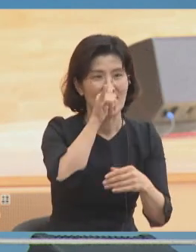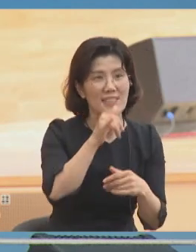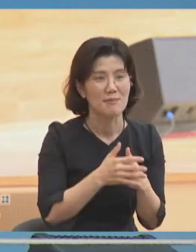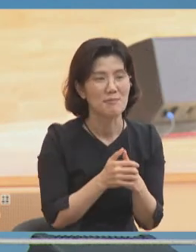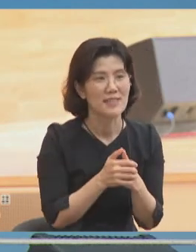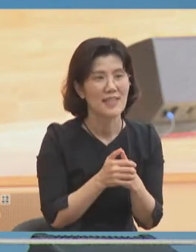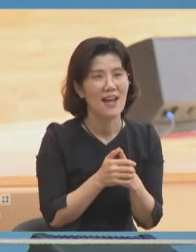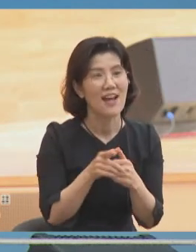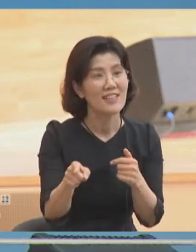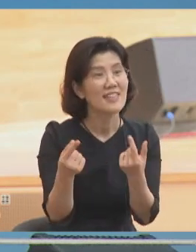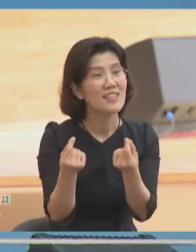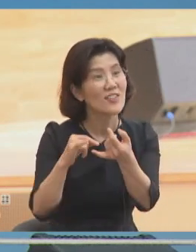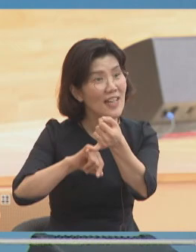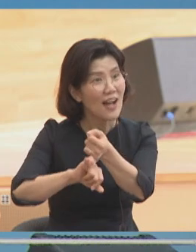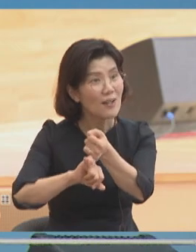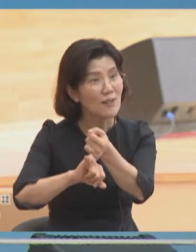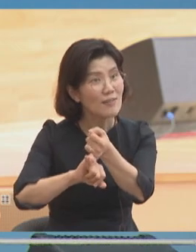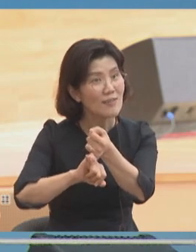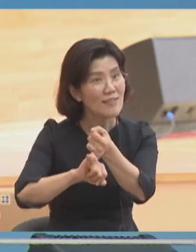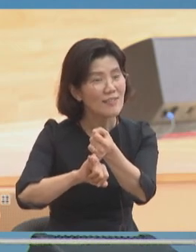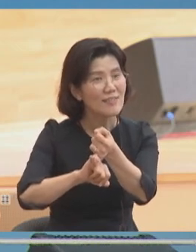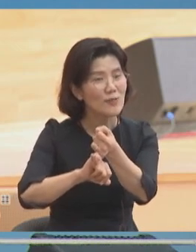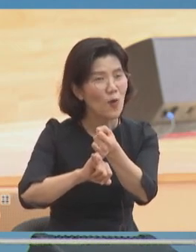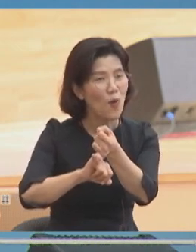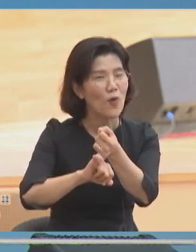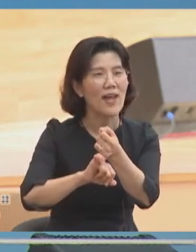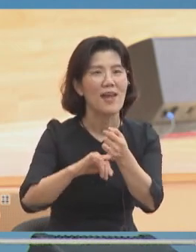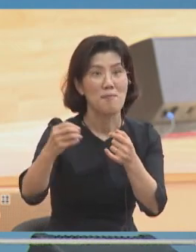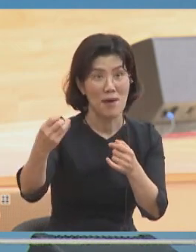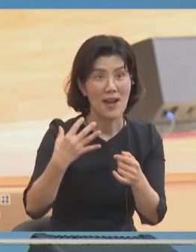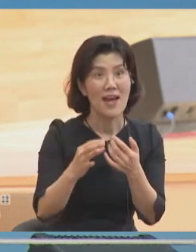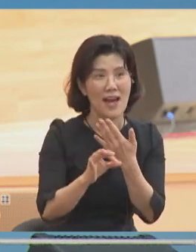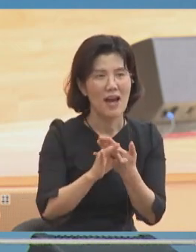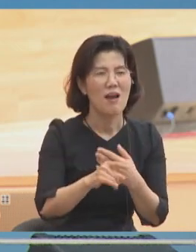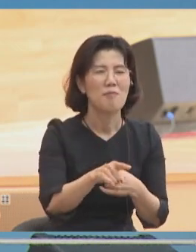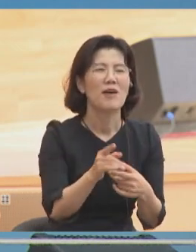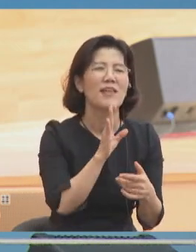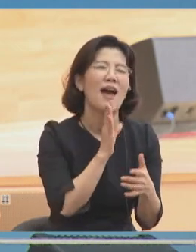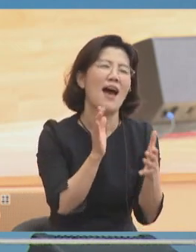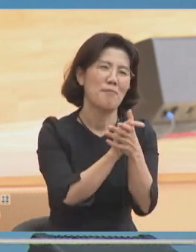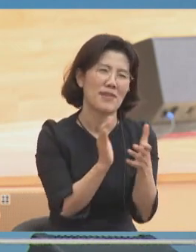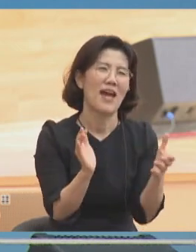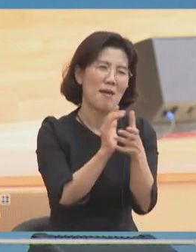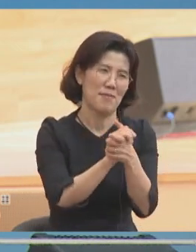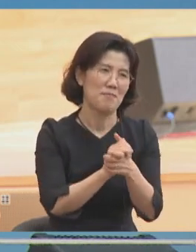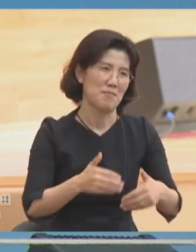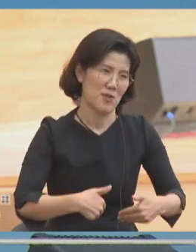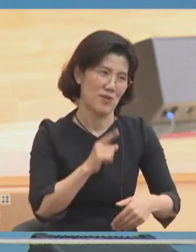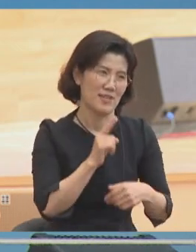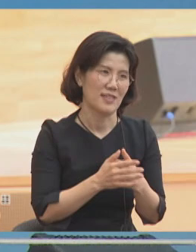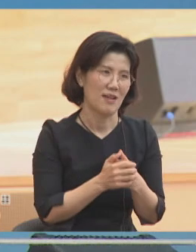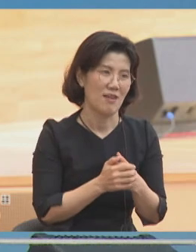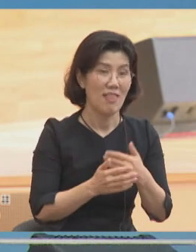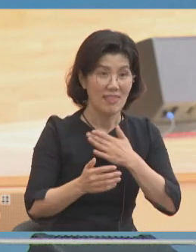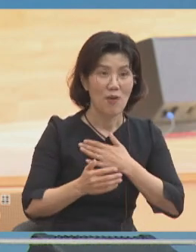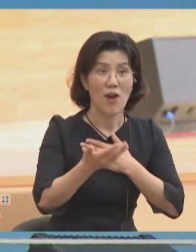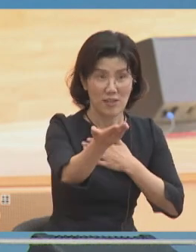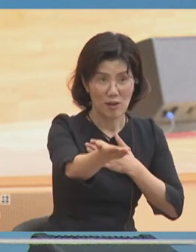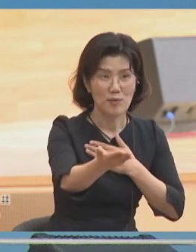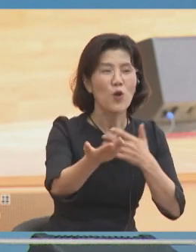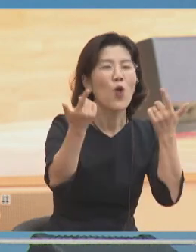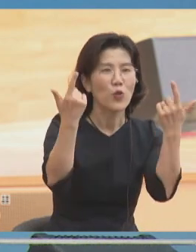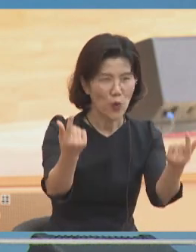이런 약속은 몇 번이고 아멘 하셔도 됩니다 왜요 야곱뿐만 아니라 오늘 저와 여러분들에게도